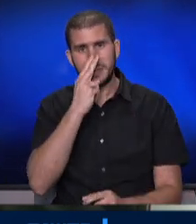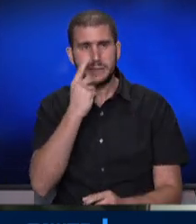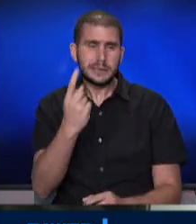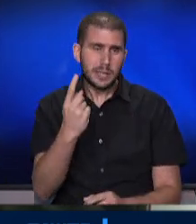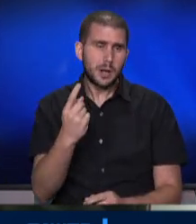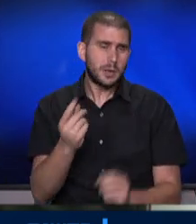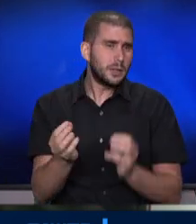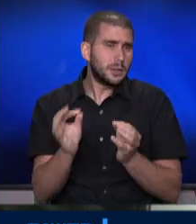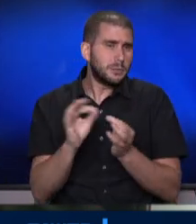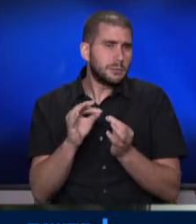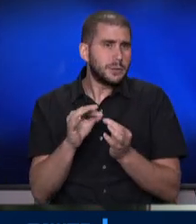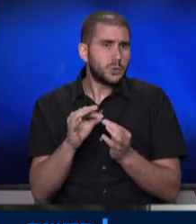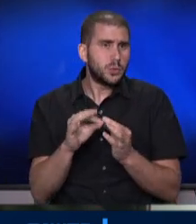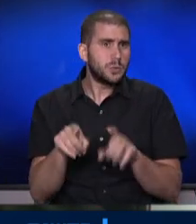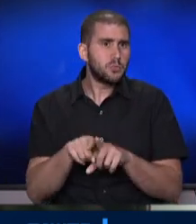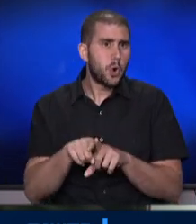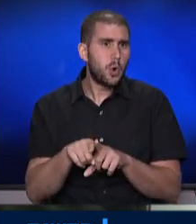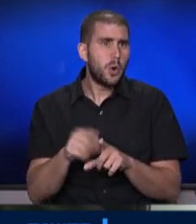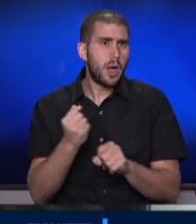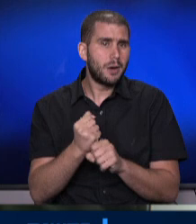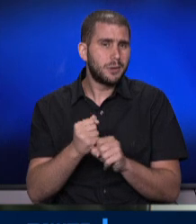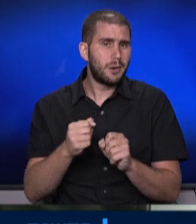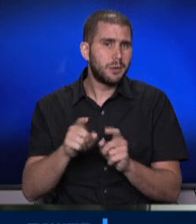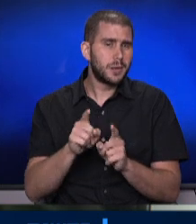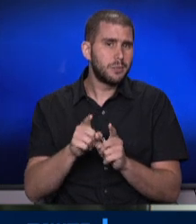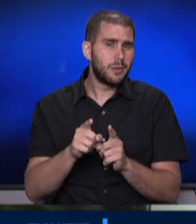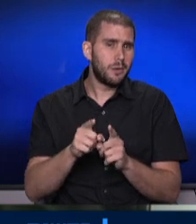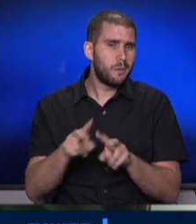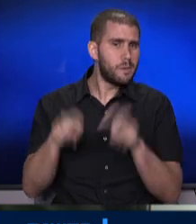פה פשוט לעשות מכתב